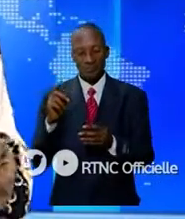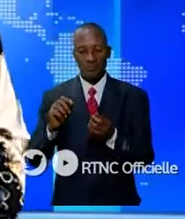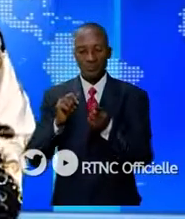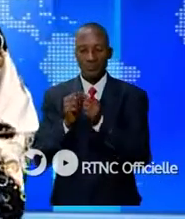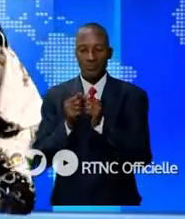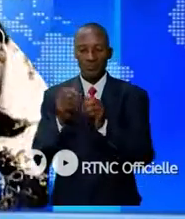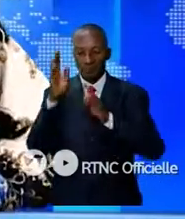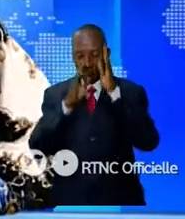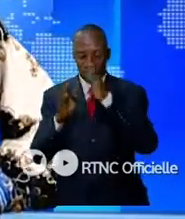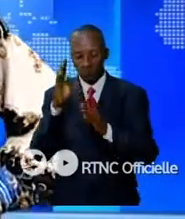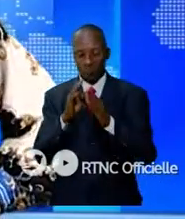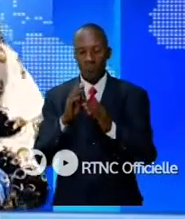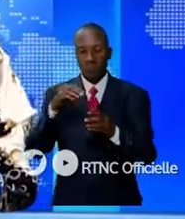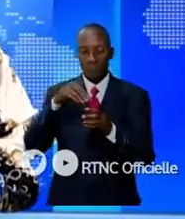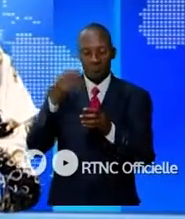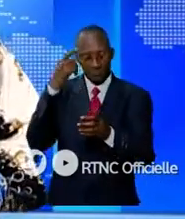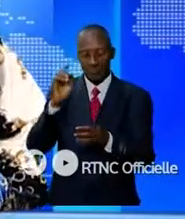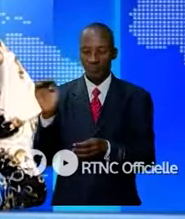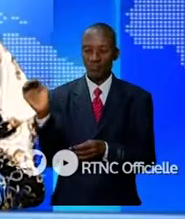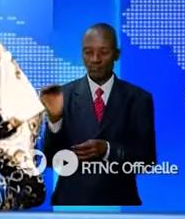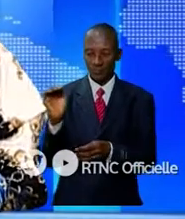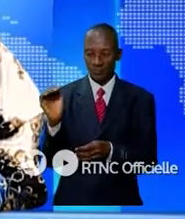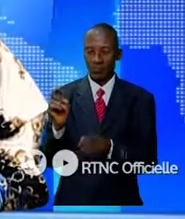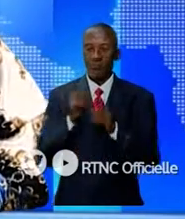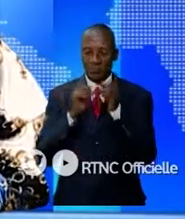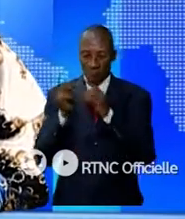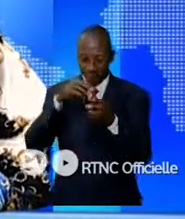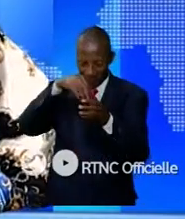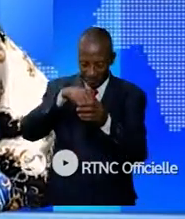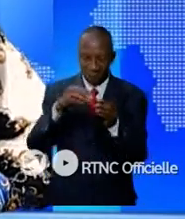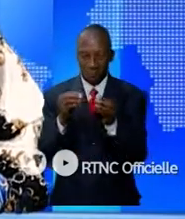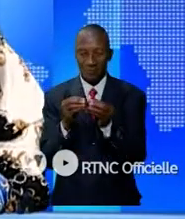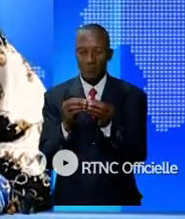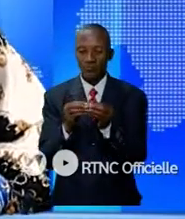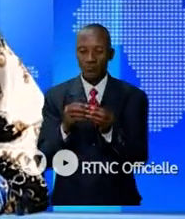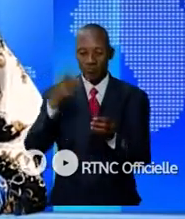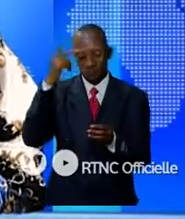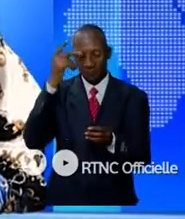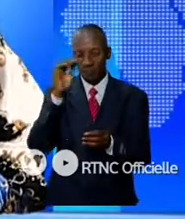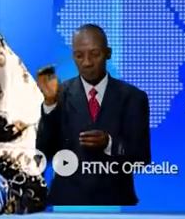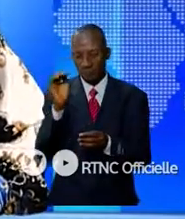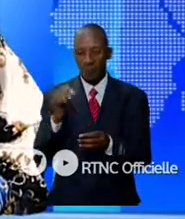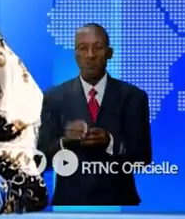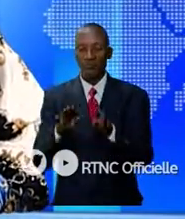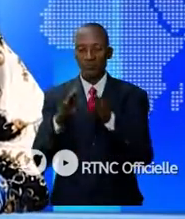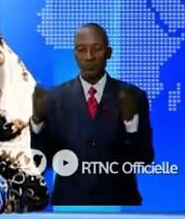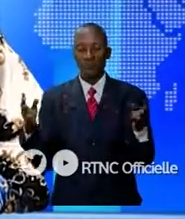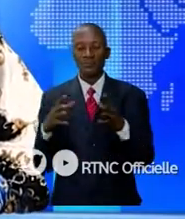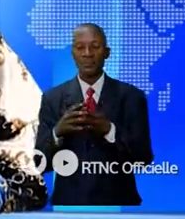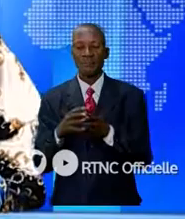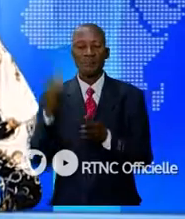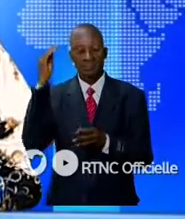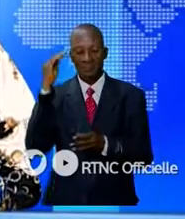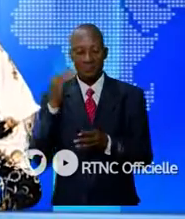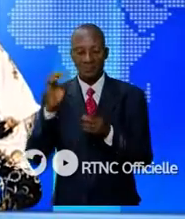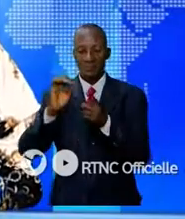forestière, l'un des objectifs de la télé sur la politique forestière en RDC, ouvert par le ministre Claude Nyamugabo. On fait